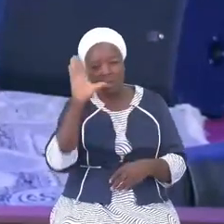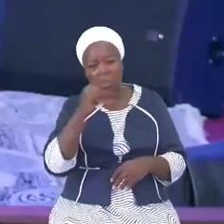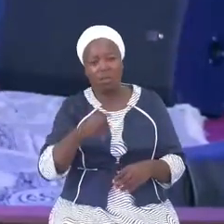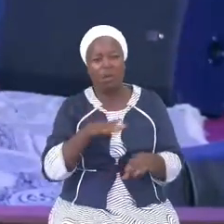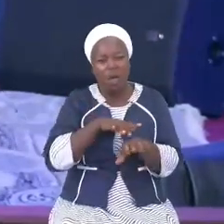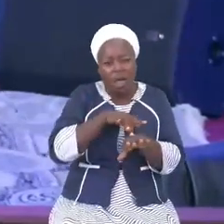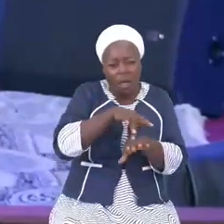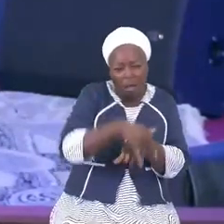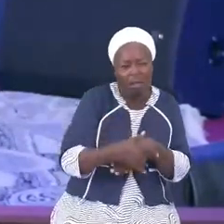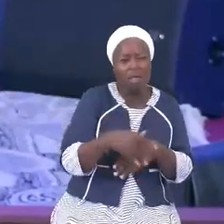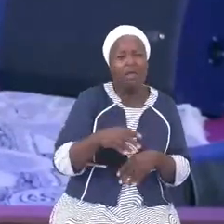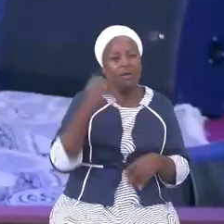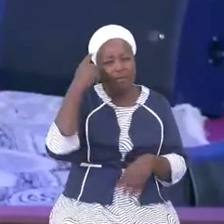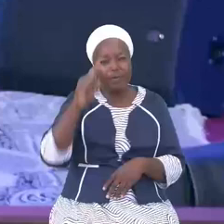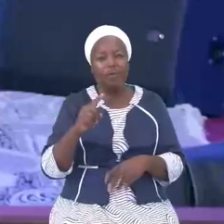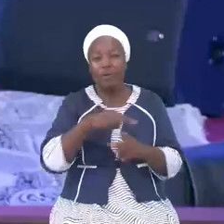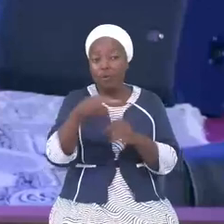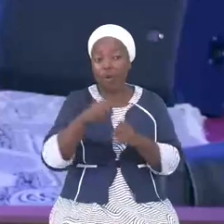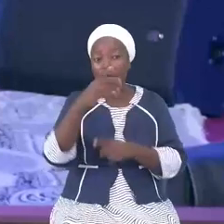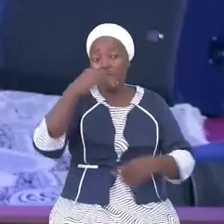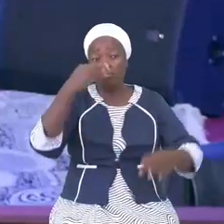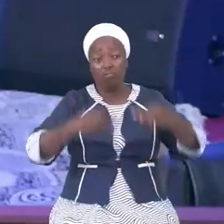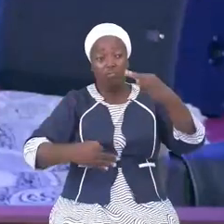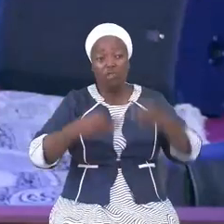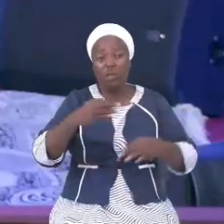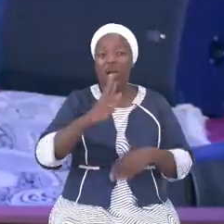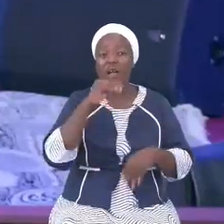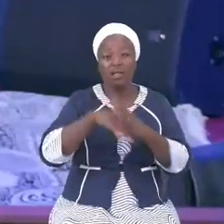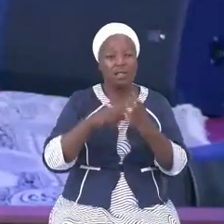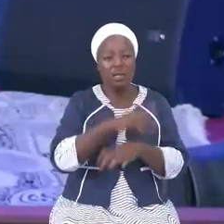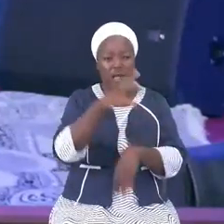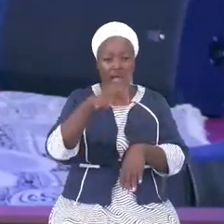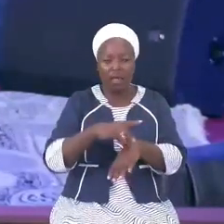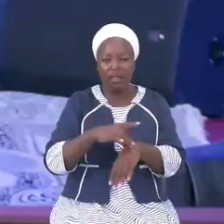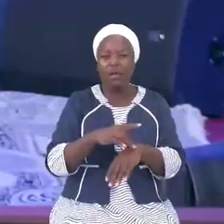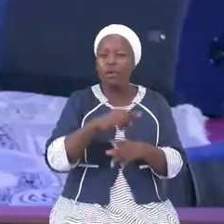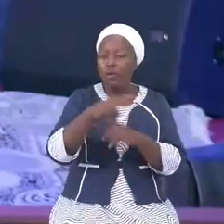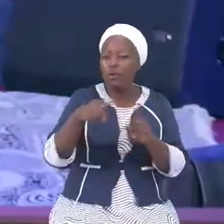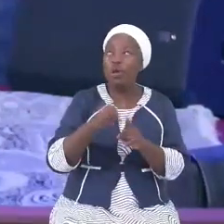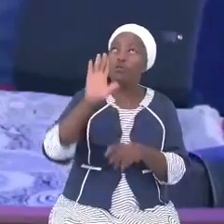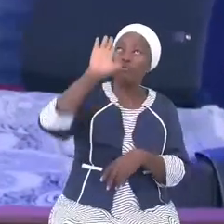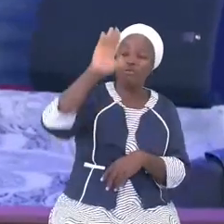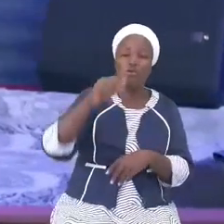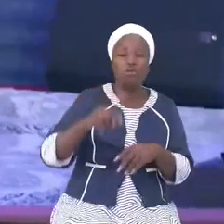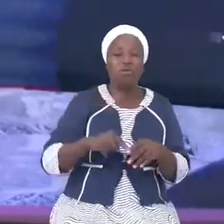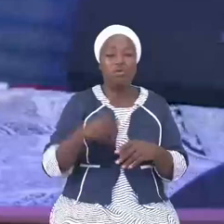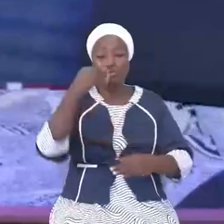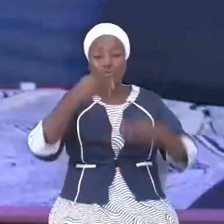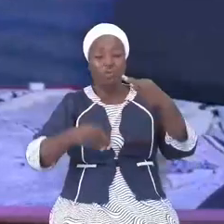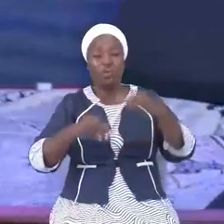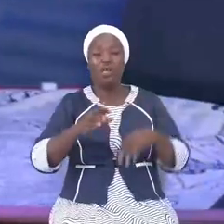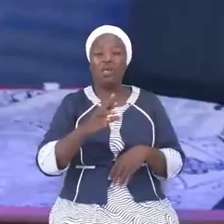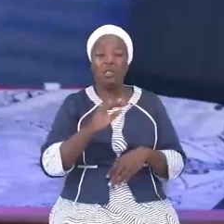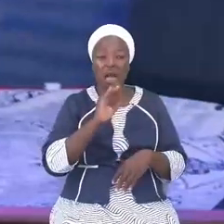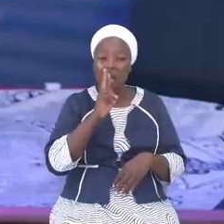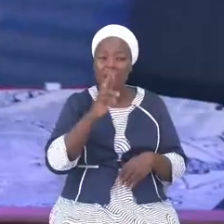Car lorsque tes jugements s'exercent sur la terre, lorsque tes jugements s'exercent sur la terre, les habitants du